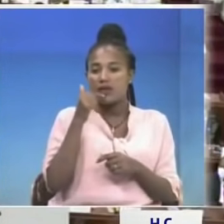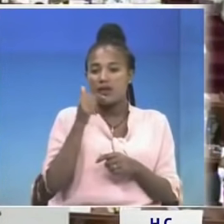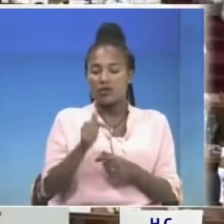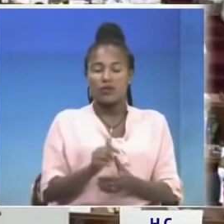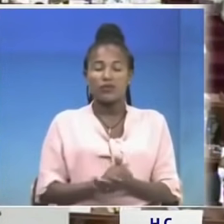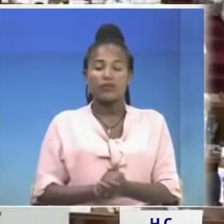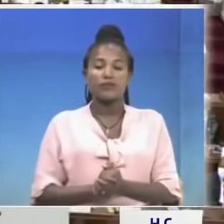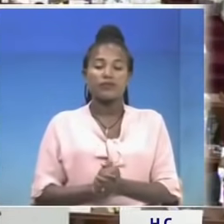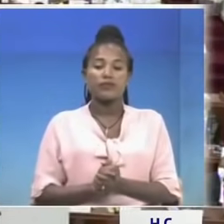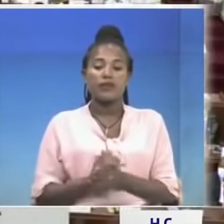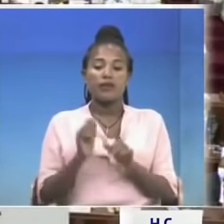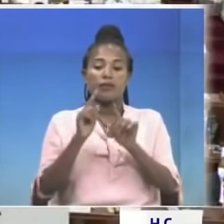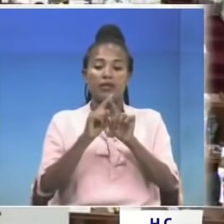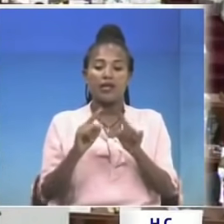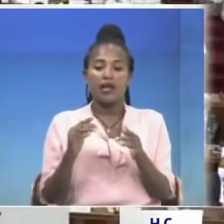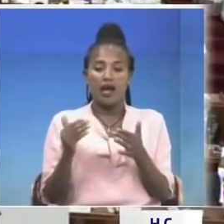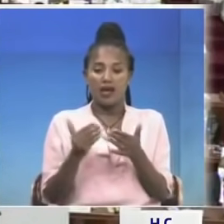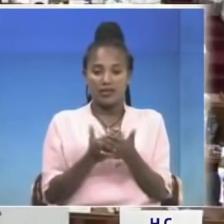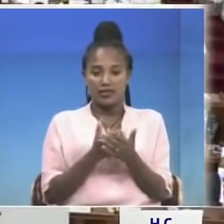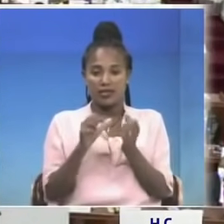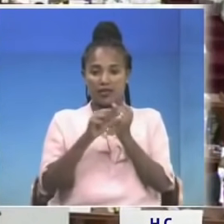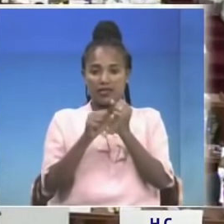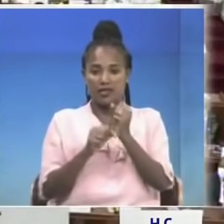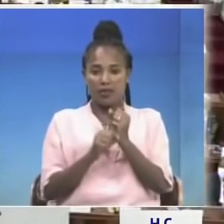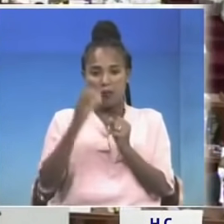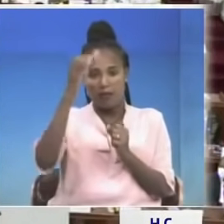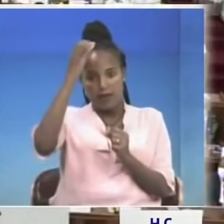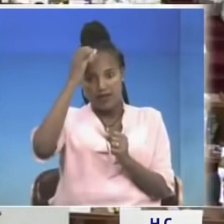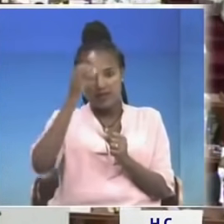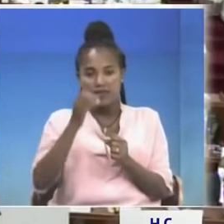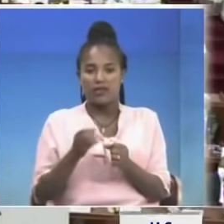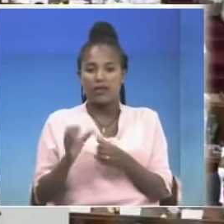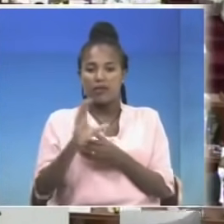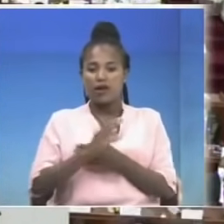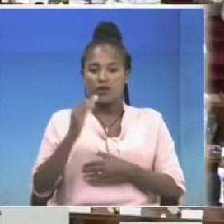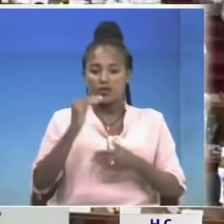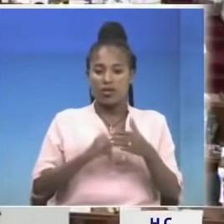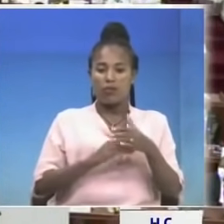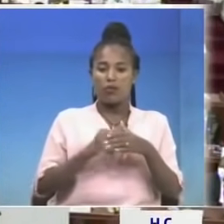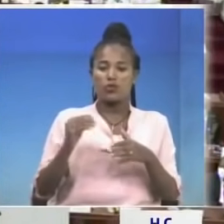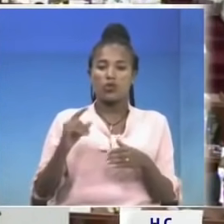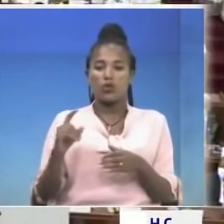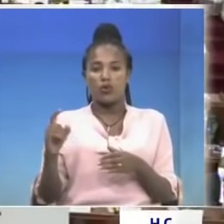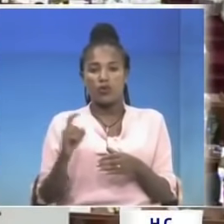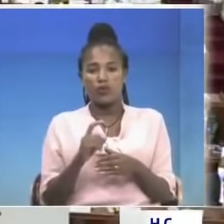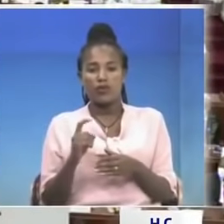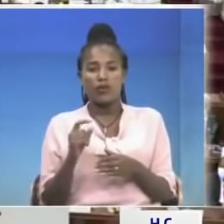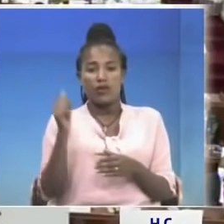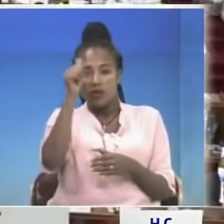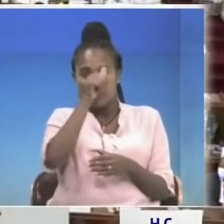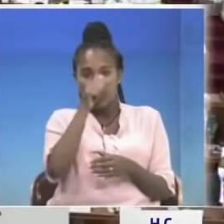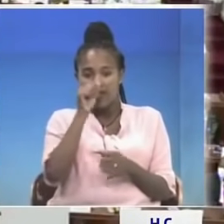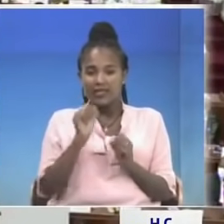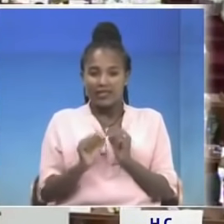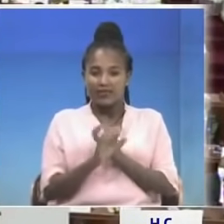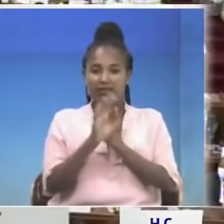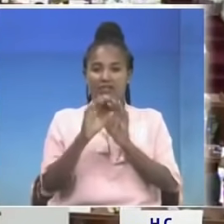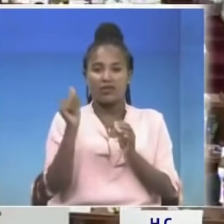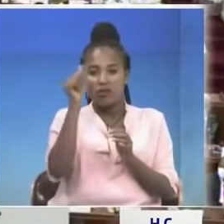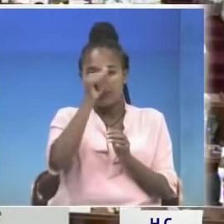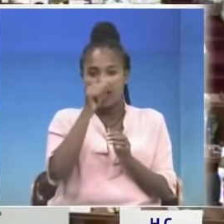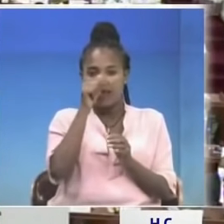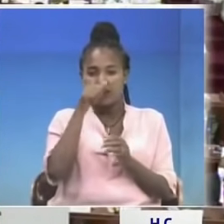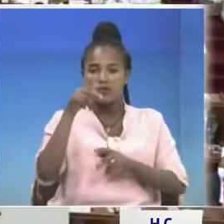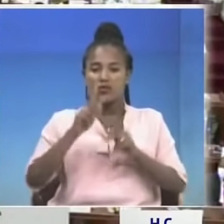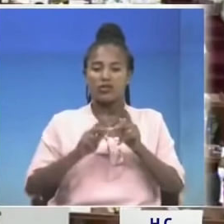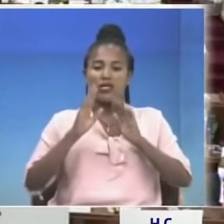የገለጹት። በተለይም አዲስ የተመሰረተው መንግስት በሀገር ውስጥና በውጭ ሆነው ኢትዮጵያ እንድትፈርስ የኢትዮጵያ